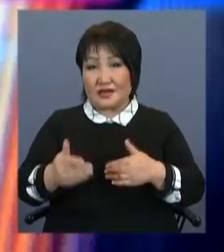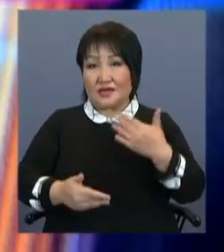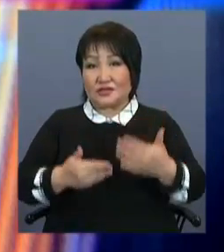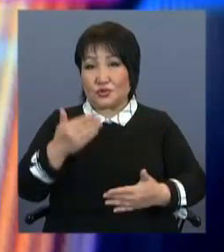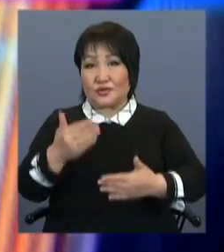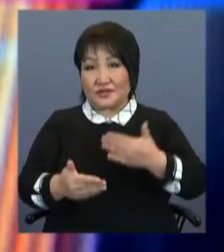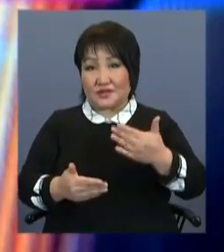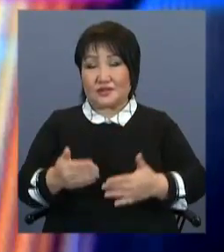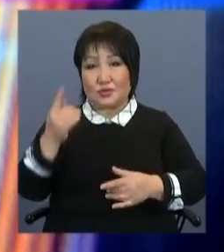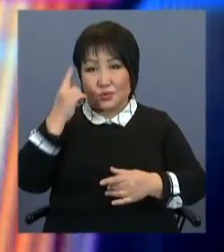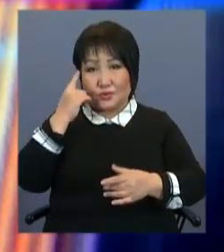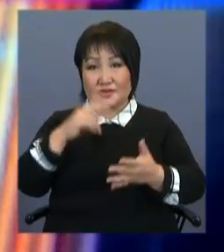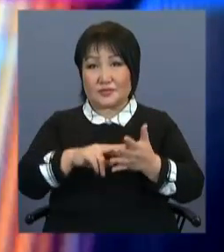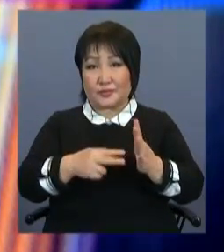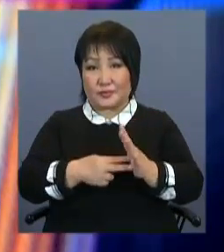Оларға